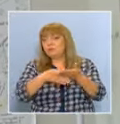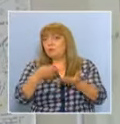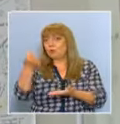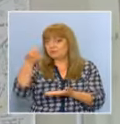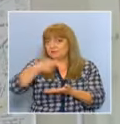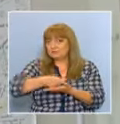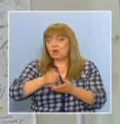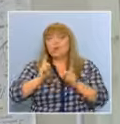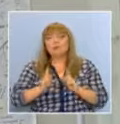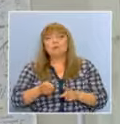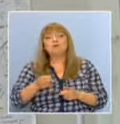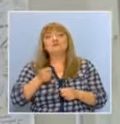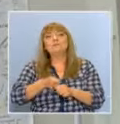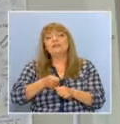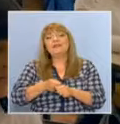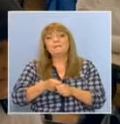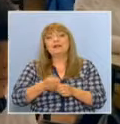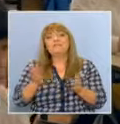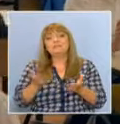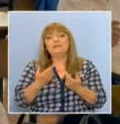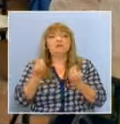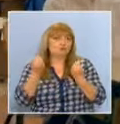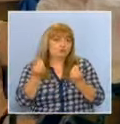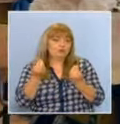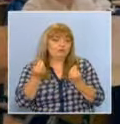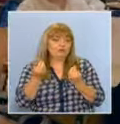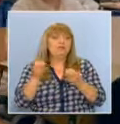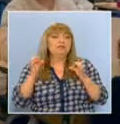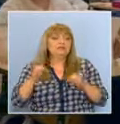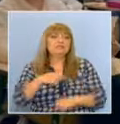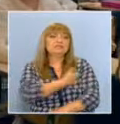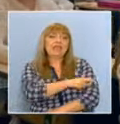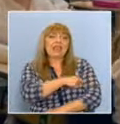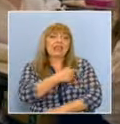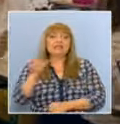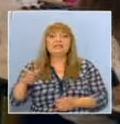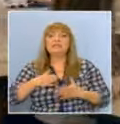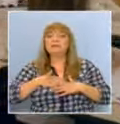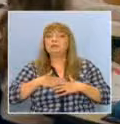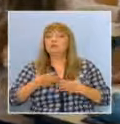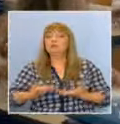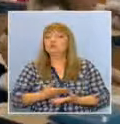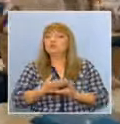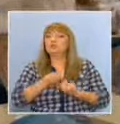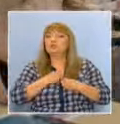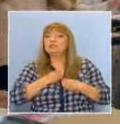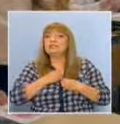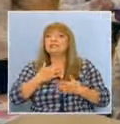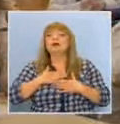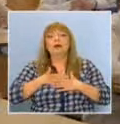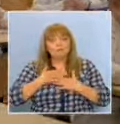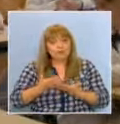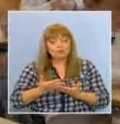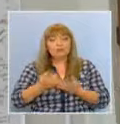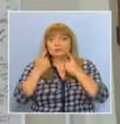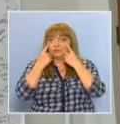можем поне според нас да направим нещо много по-значимо. Наистина, понякога медиците имат нужда да усетят благодарността в очите на пациента или да